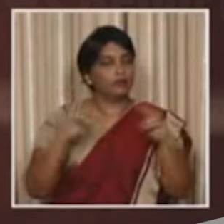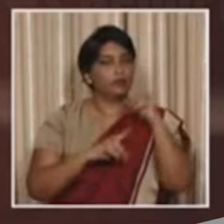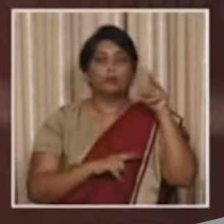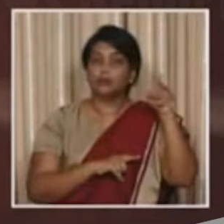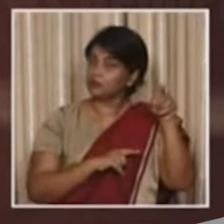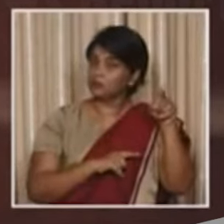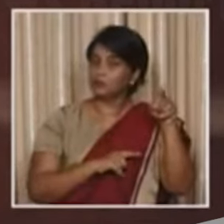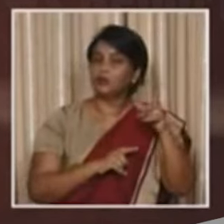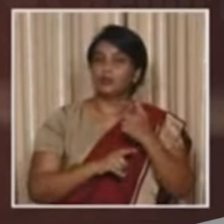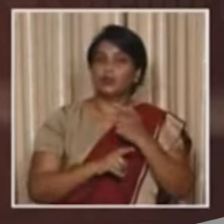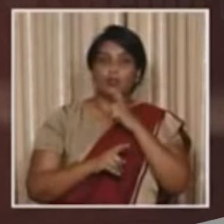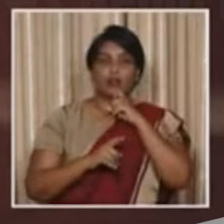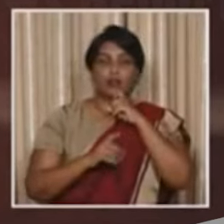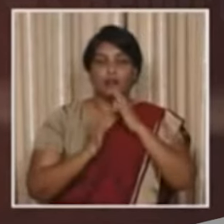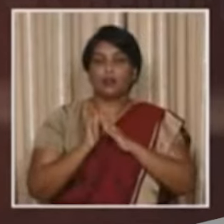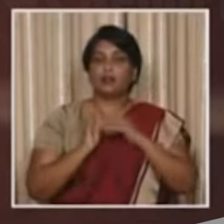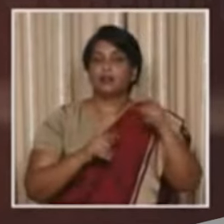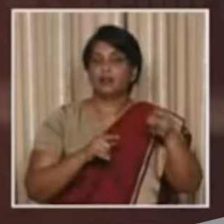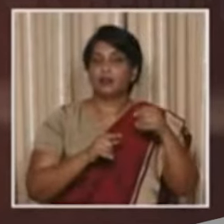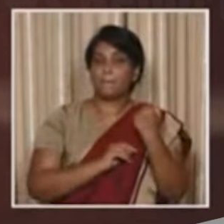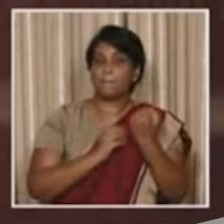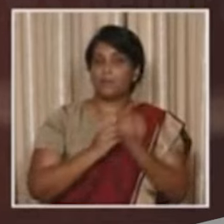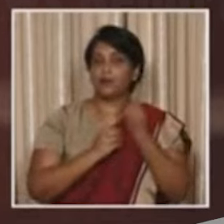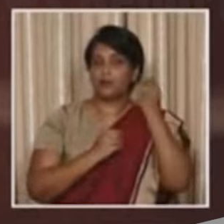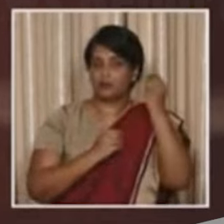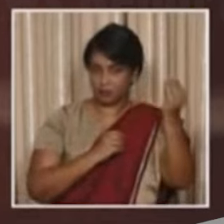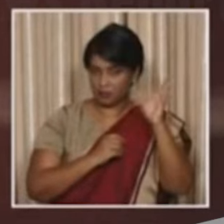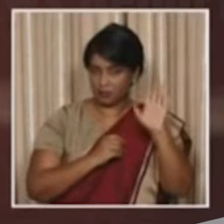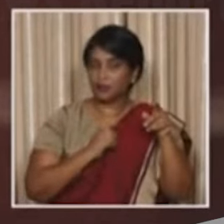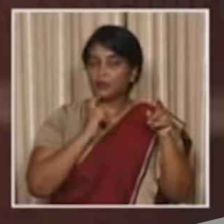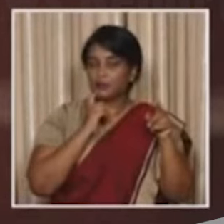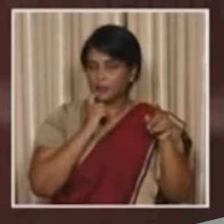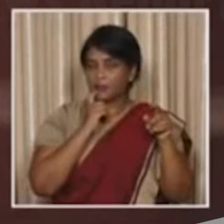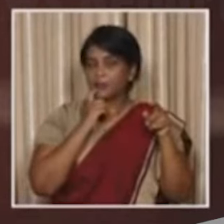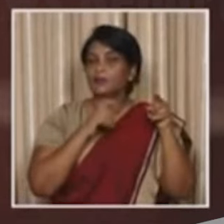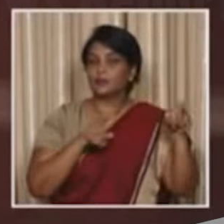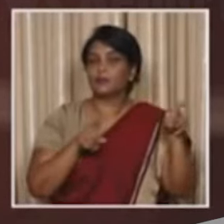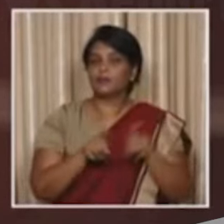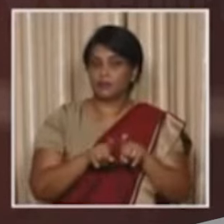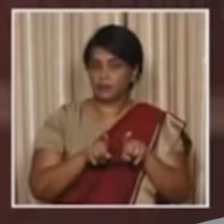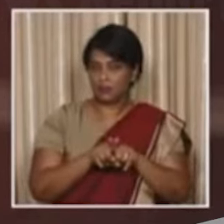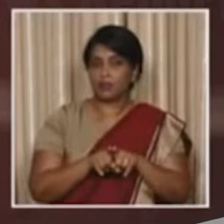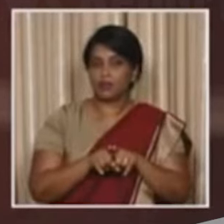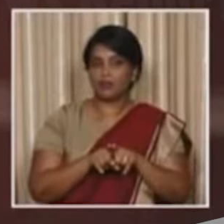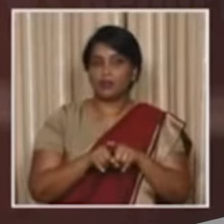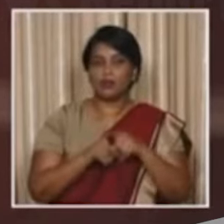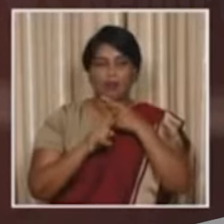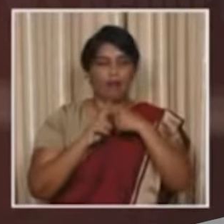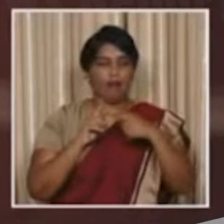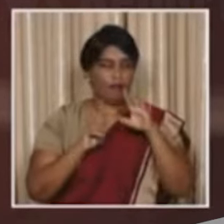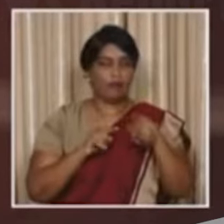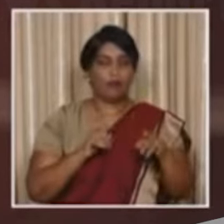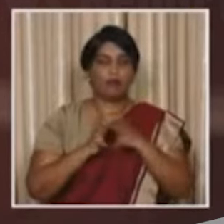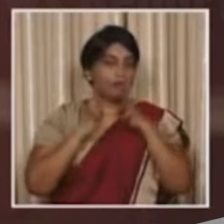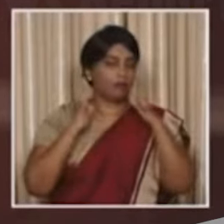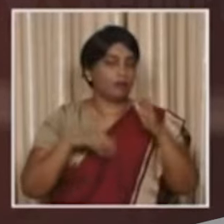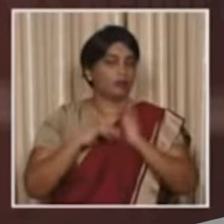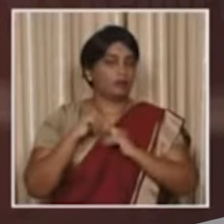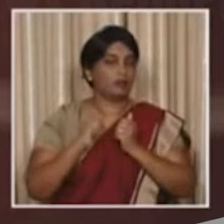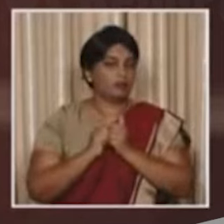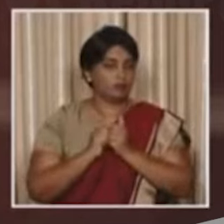සහ අභියාචනාධිකරණයට බලය ලබා දීලා තිබෙනවා. ඒ අනුව මේ කොටසක් පමණයි. ඒ අනුව විශාල